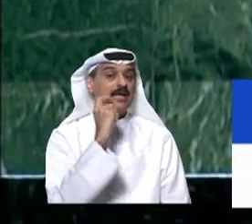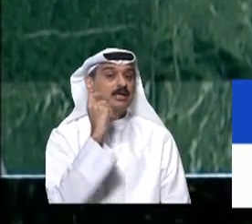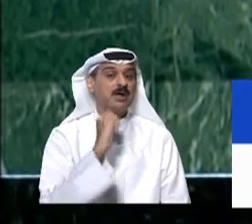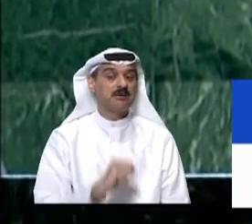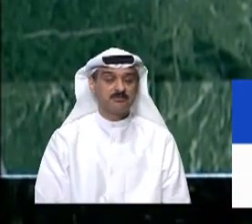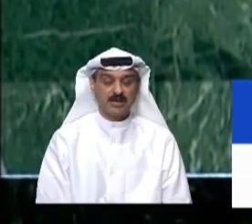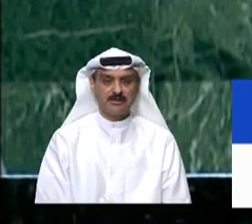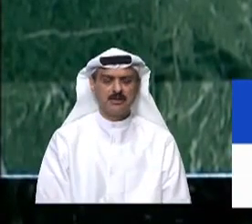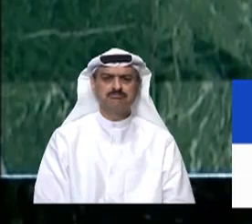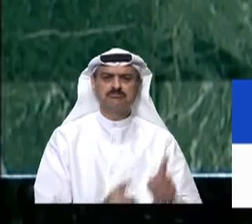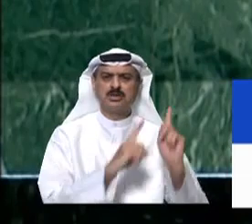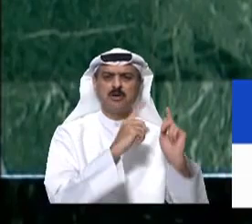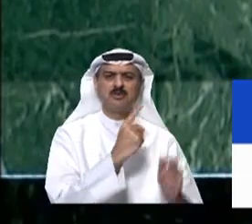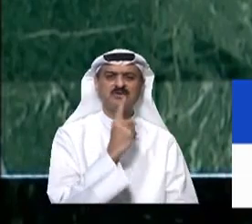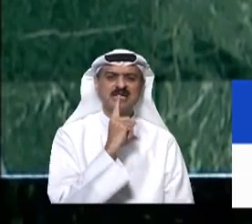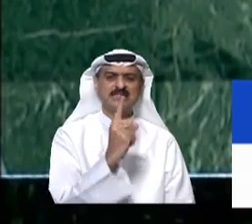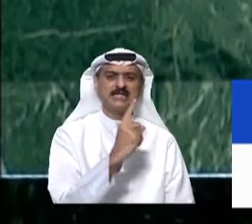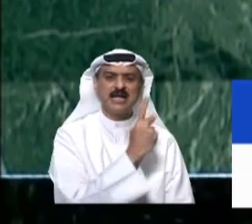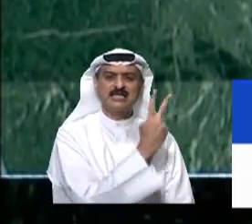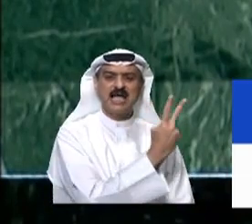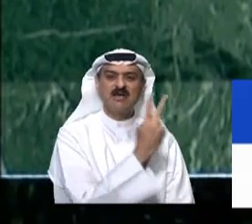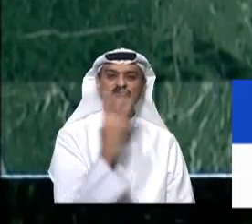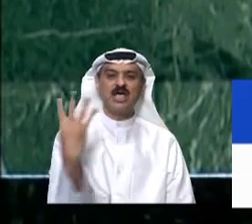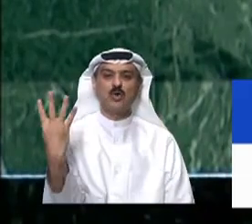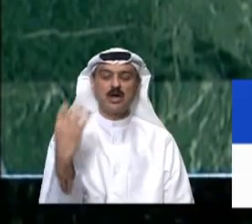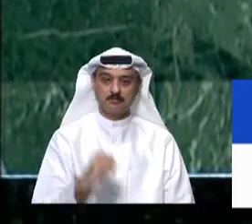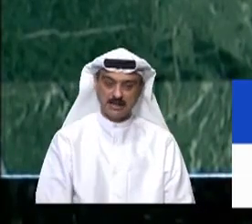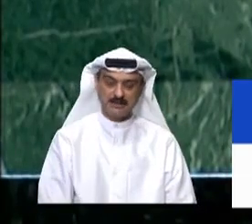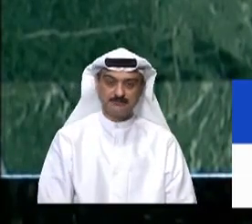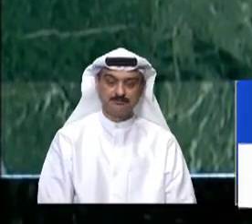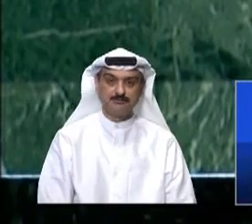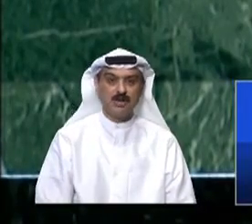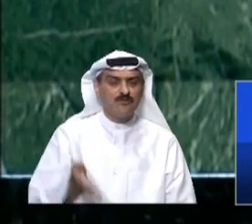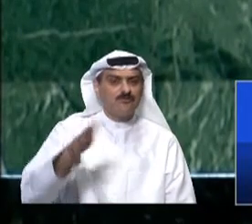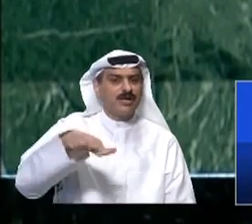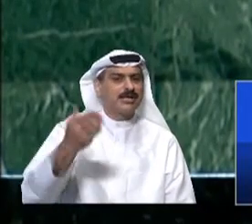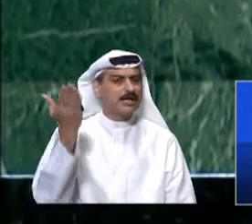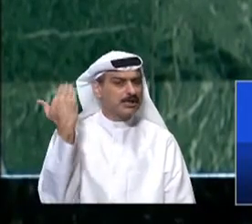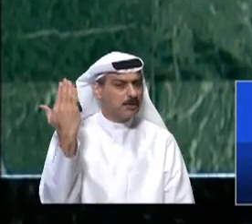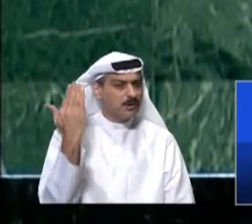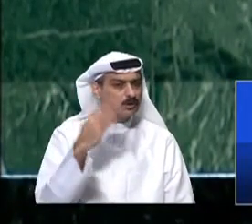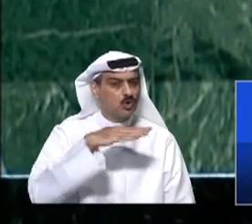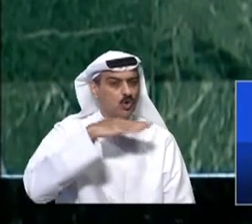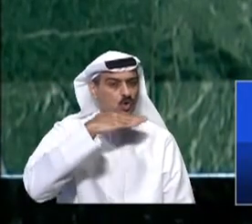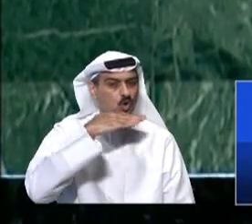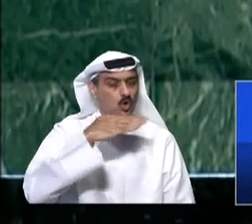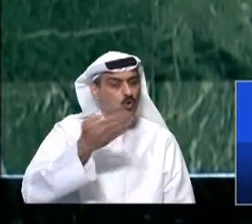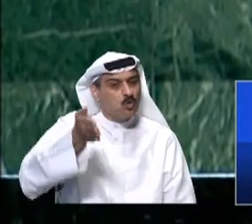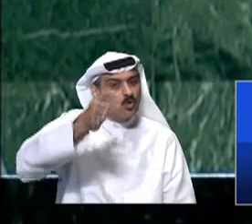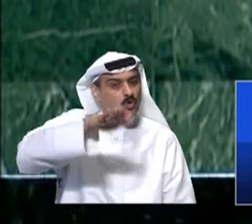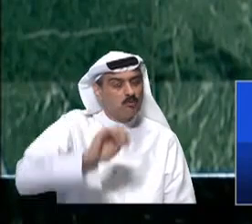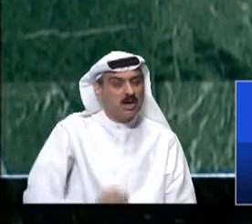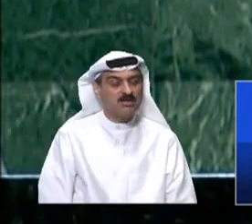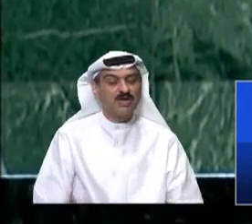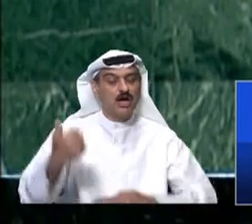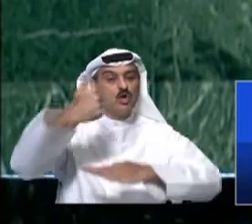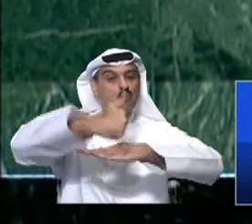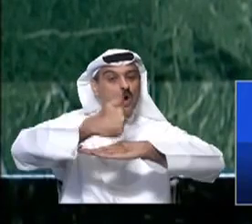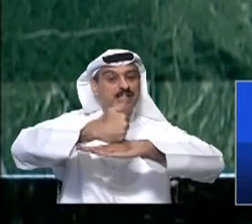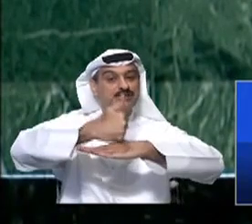2004 خلفا لوالده الشيخ زايد بن سلطان آل نهيان مؤسس دولة الإمارات العربية